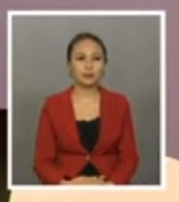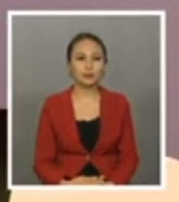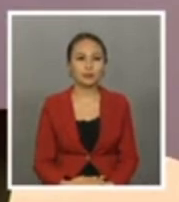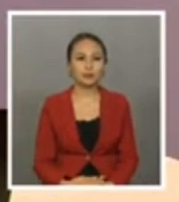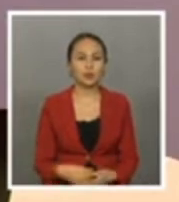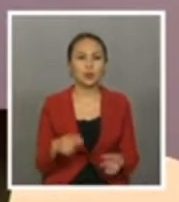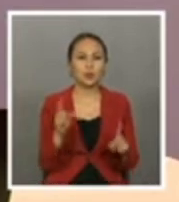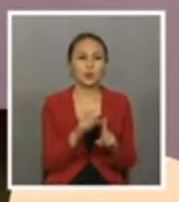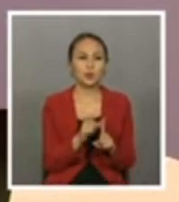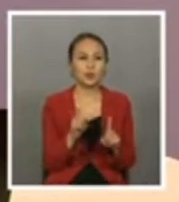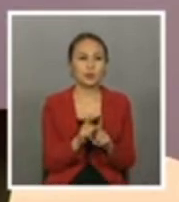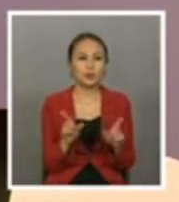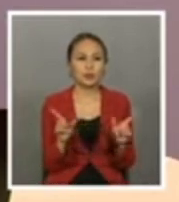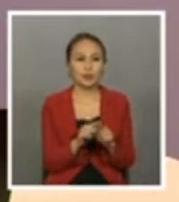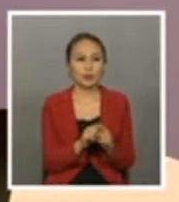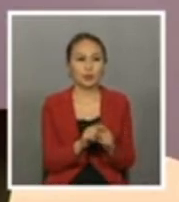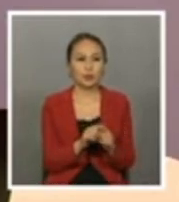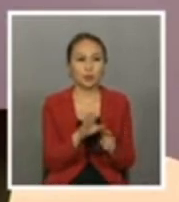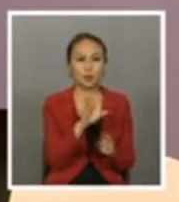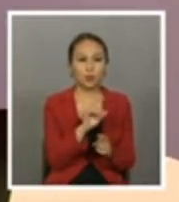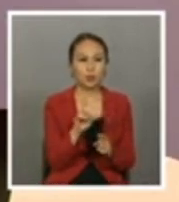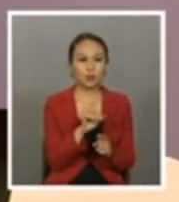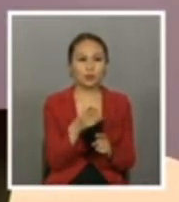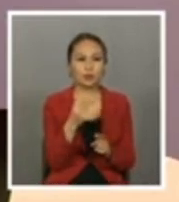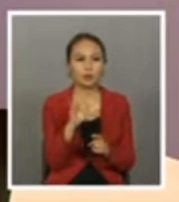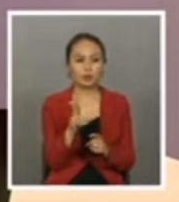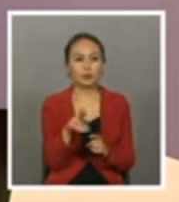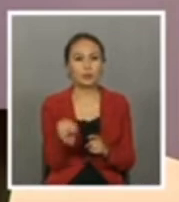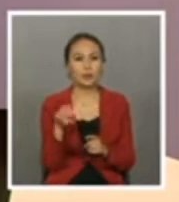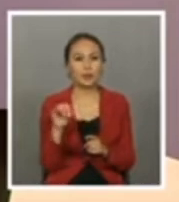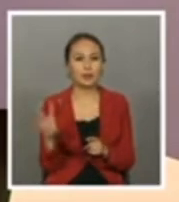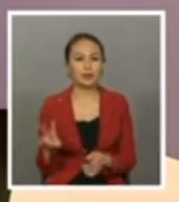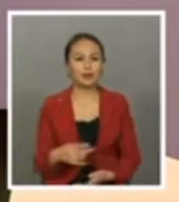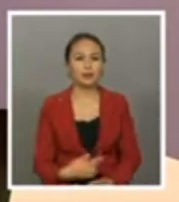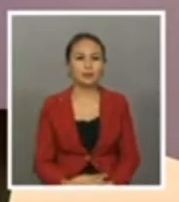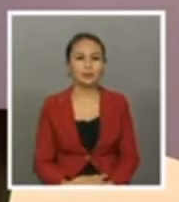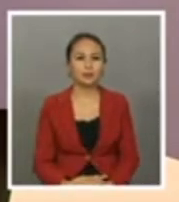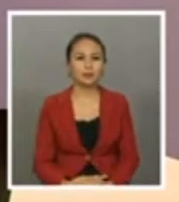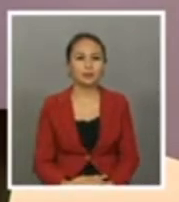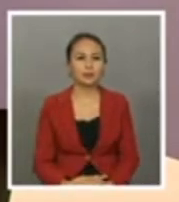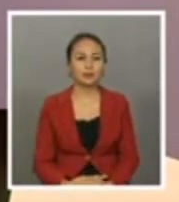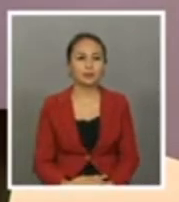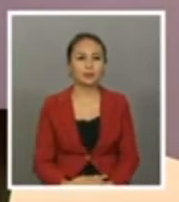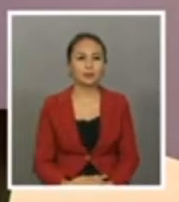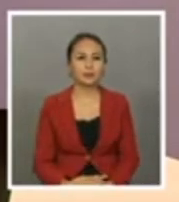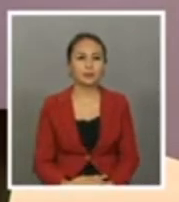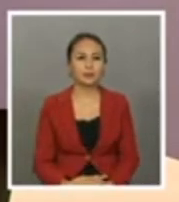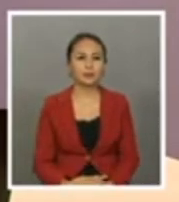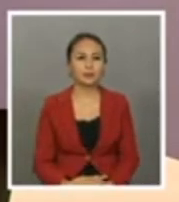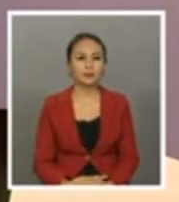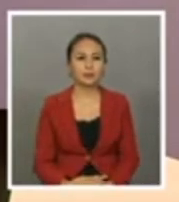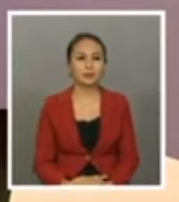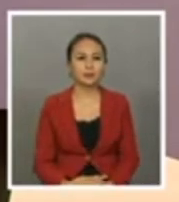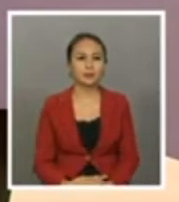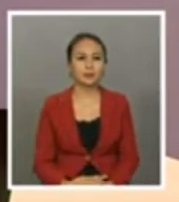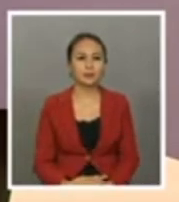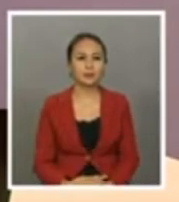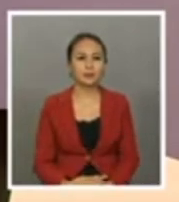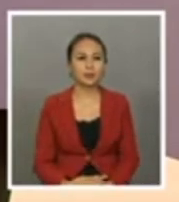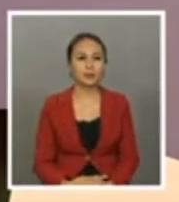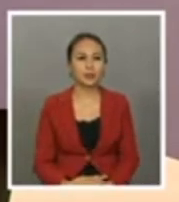пен түбірі сөз, дік жұрнақ, пен жалғау.